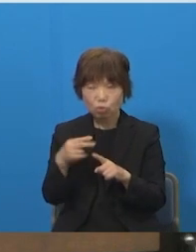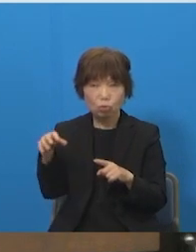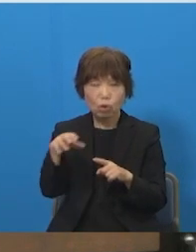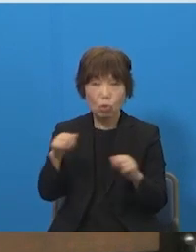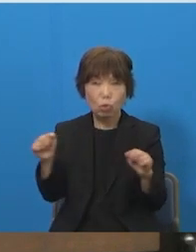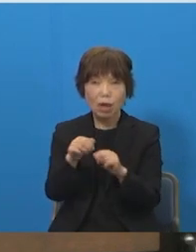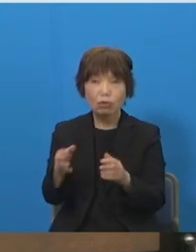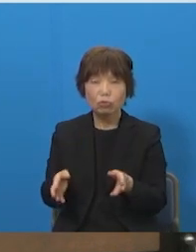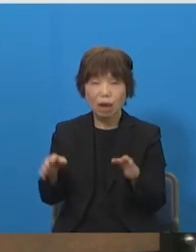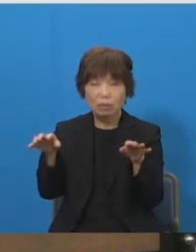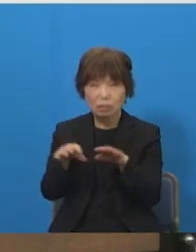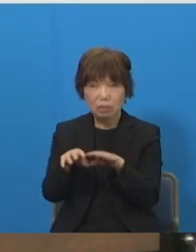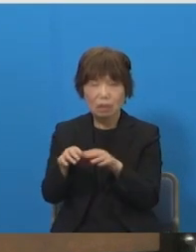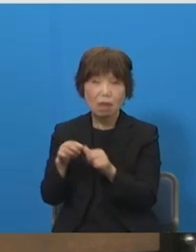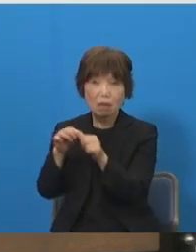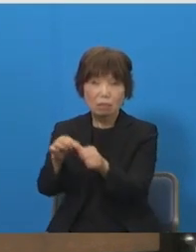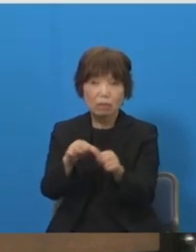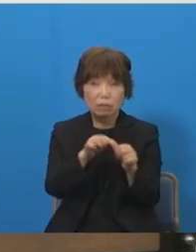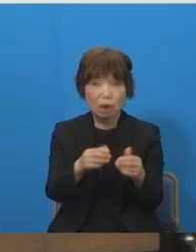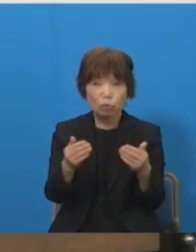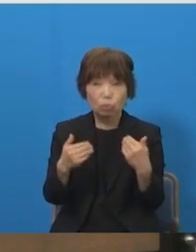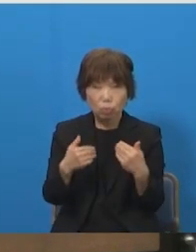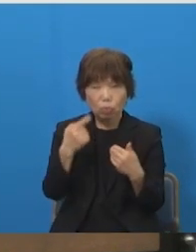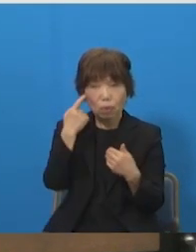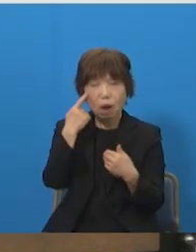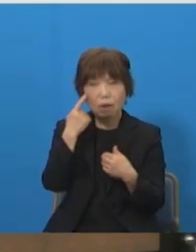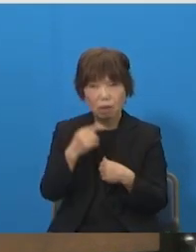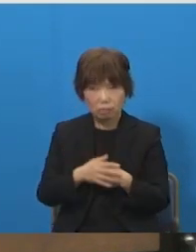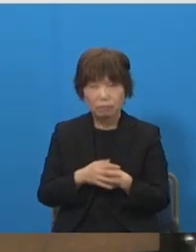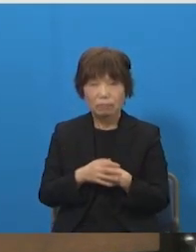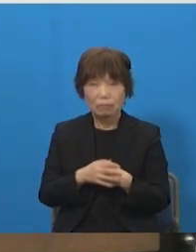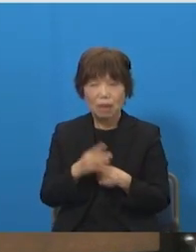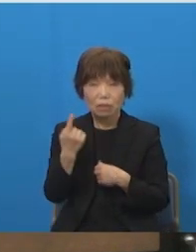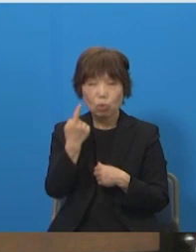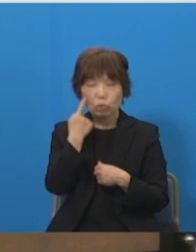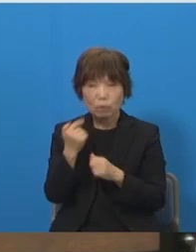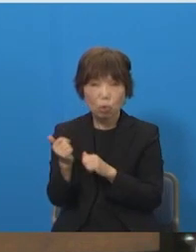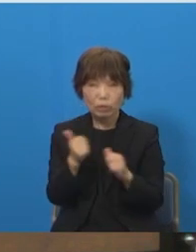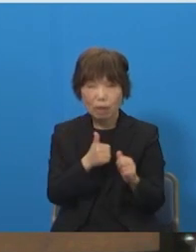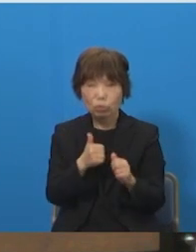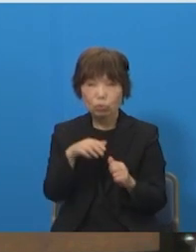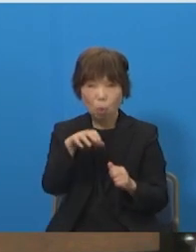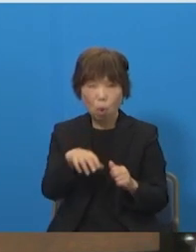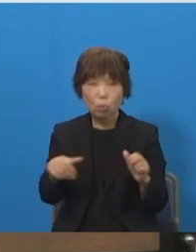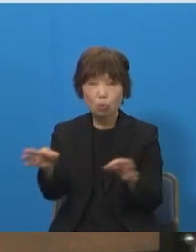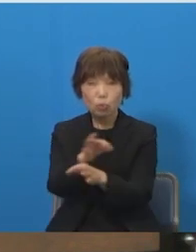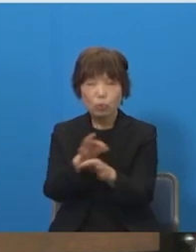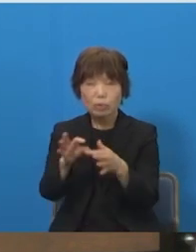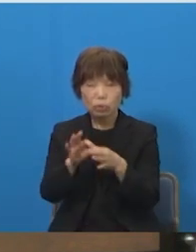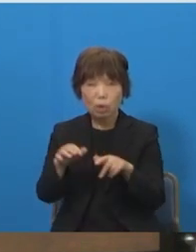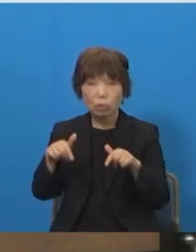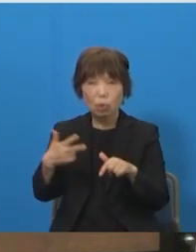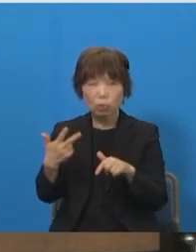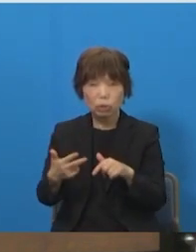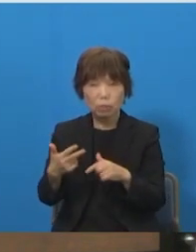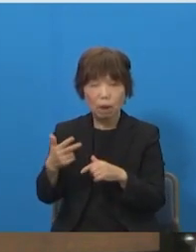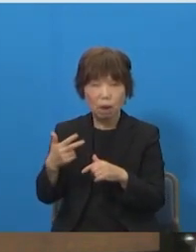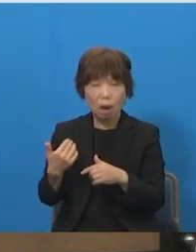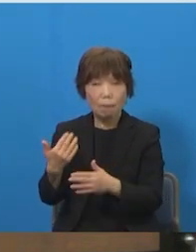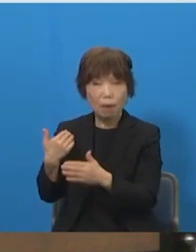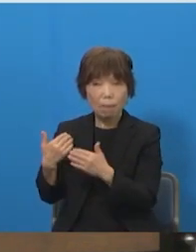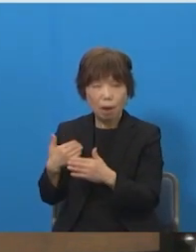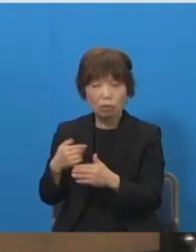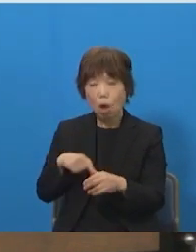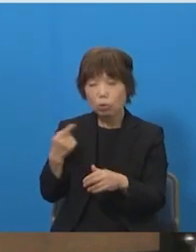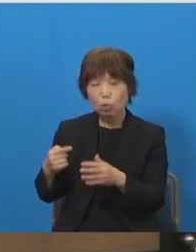がとても重要であると考えます。一つ目の避難所運営に関しては、京都市では戦前から隣組